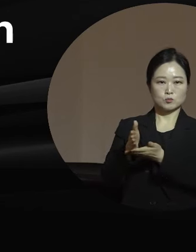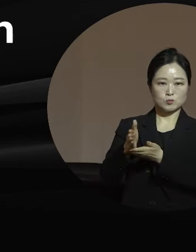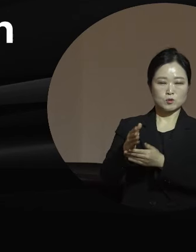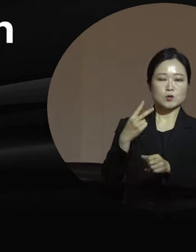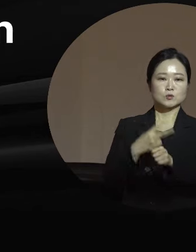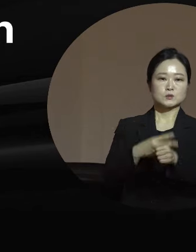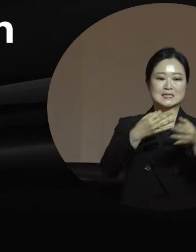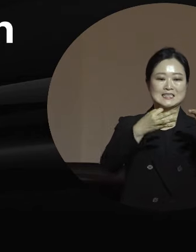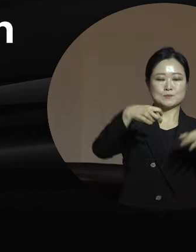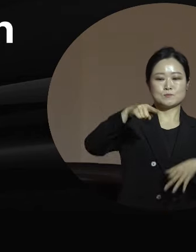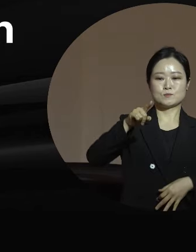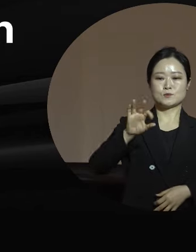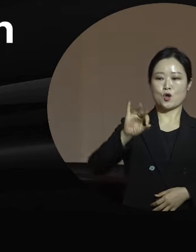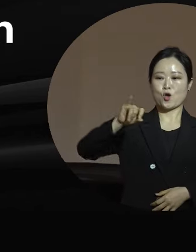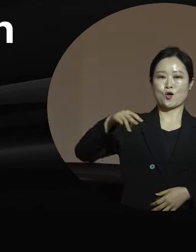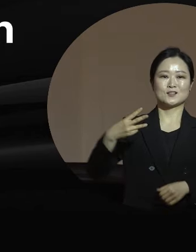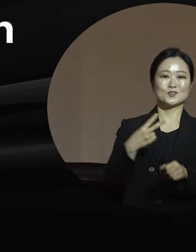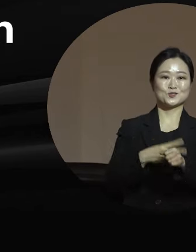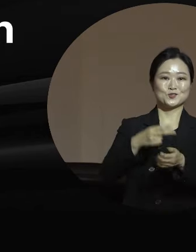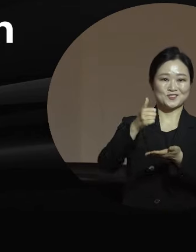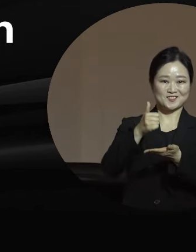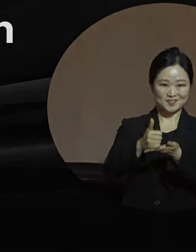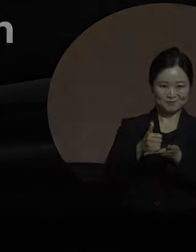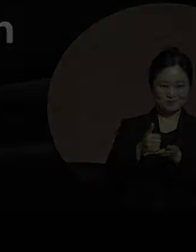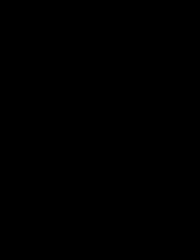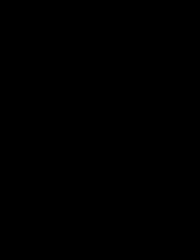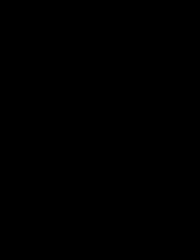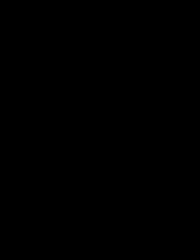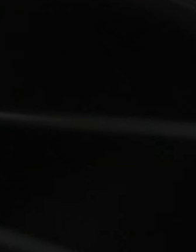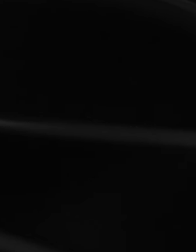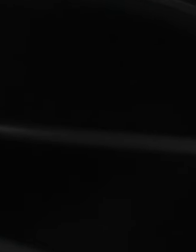교수님을 단상위로 모시겠습니다. 큰 박수 부탁드립니다.